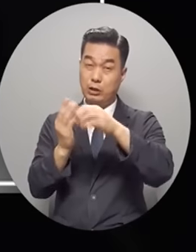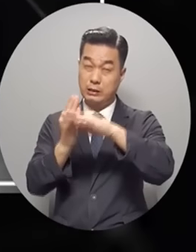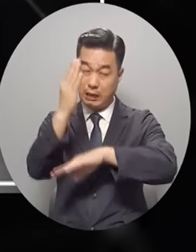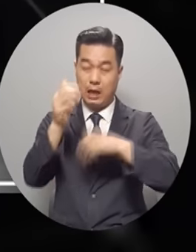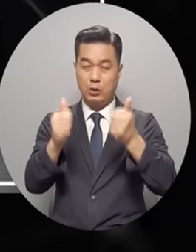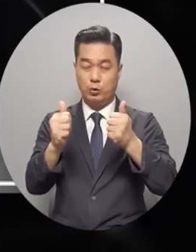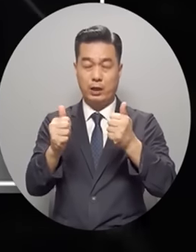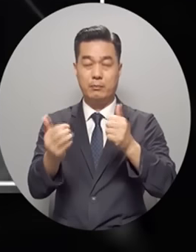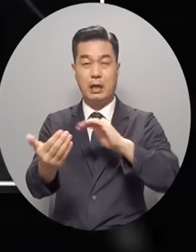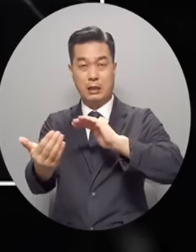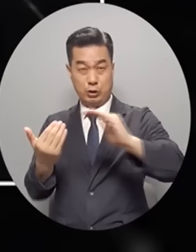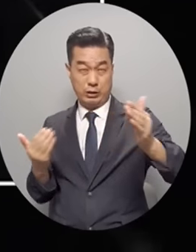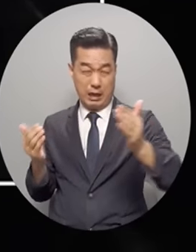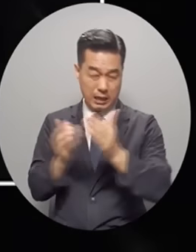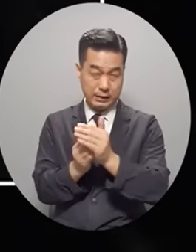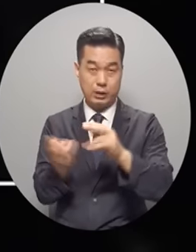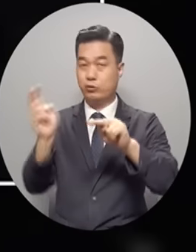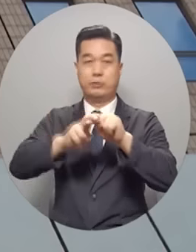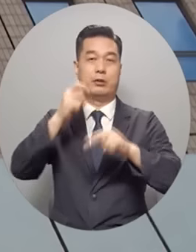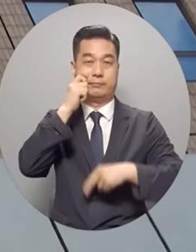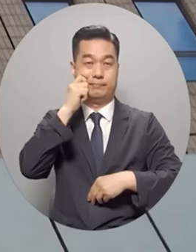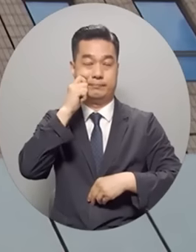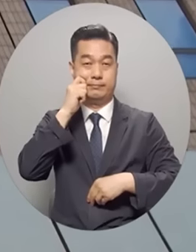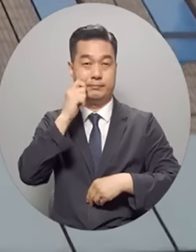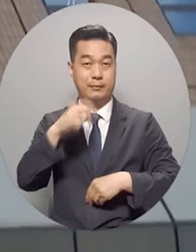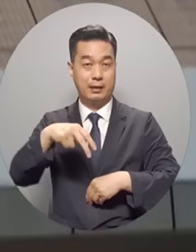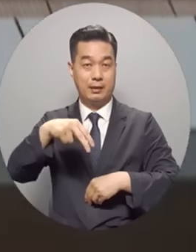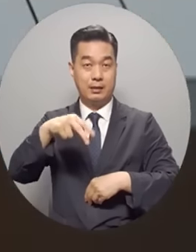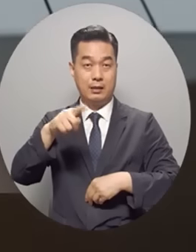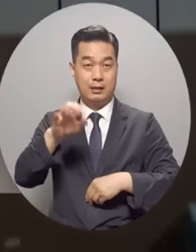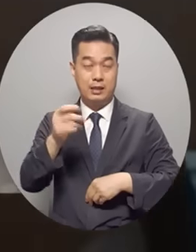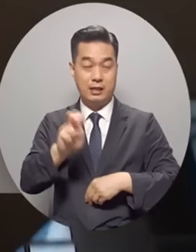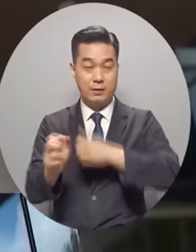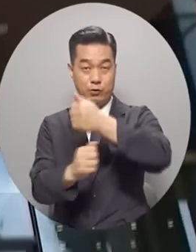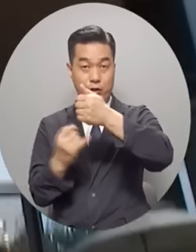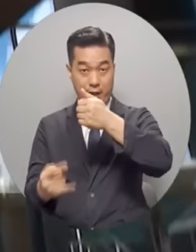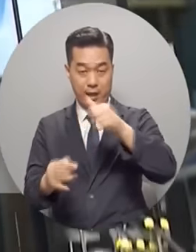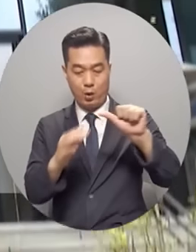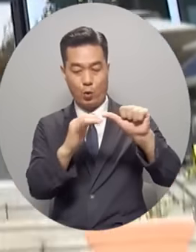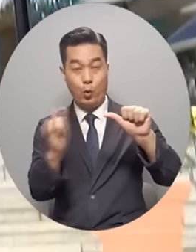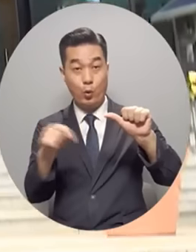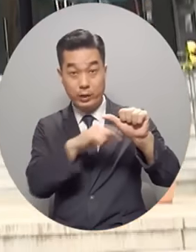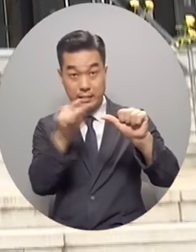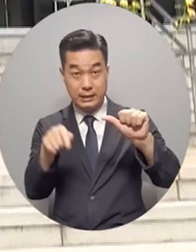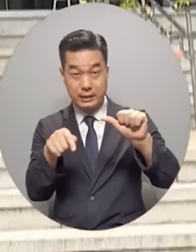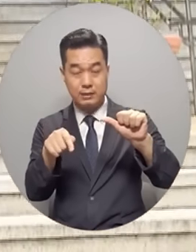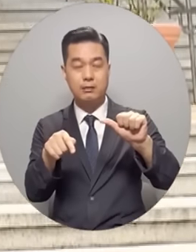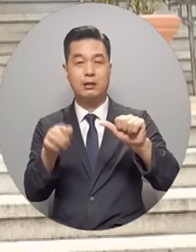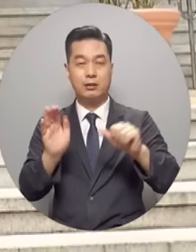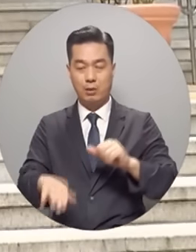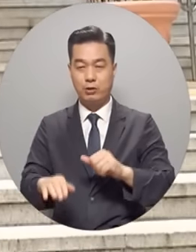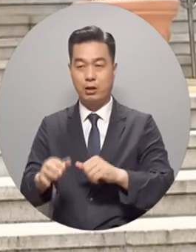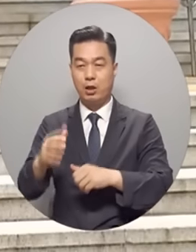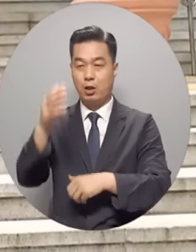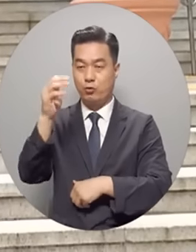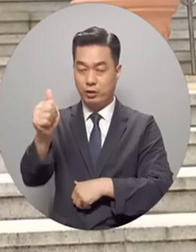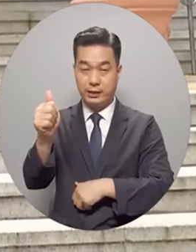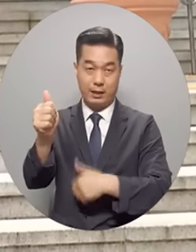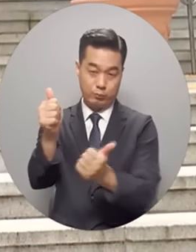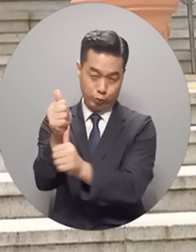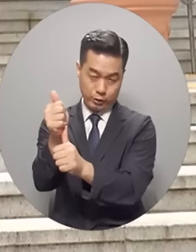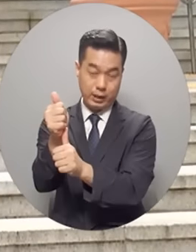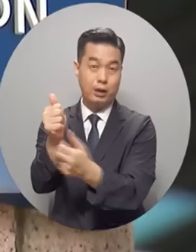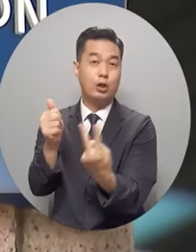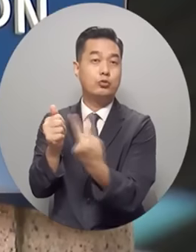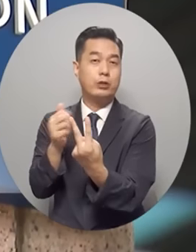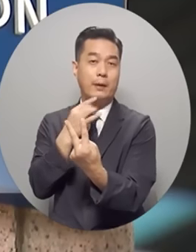판결전 임할 수 없인 방위선 위원장과 부위원장의 취임 당일